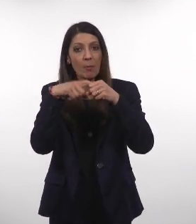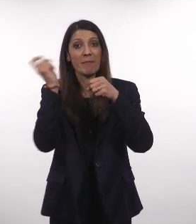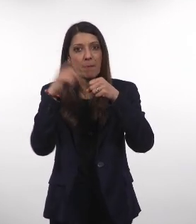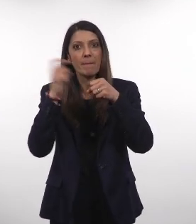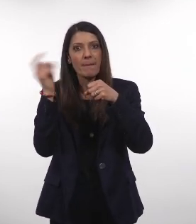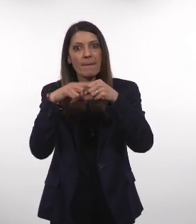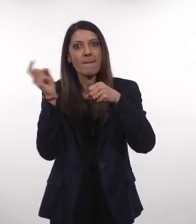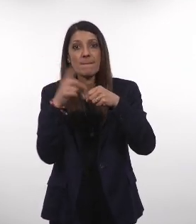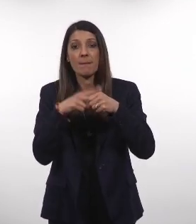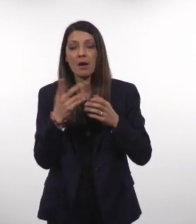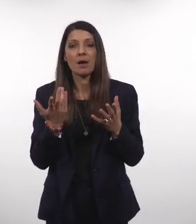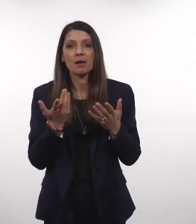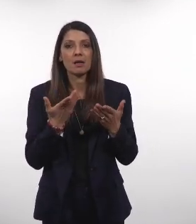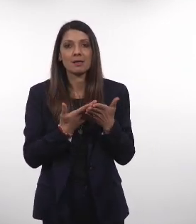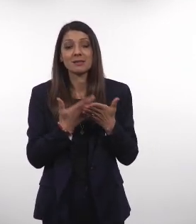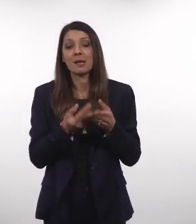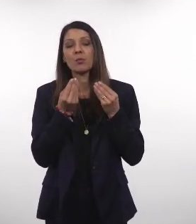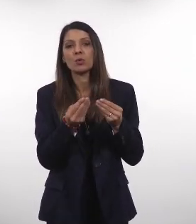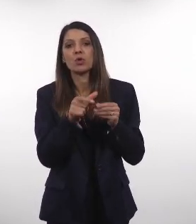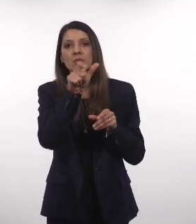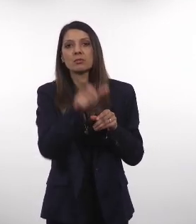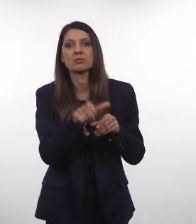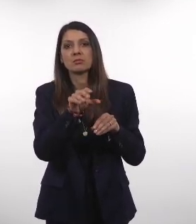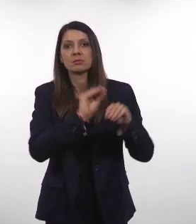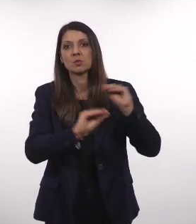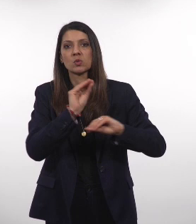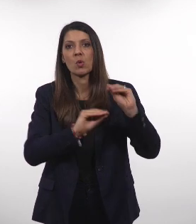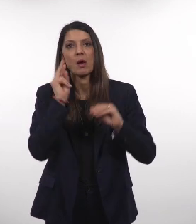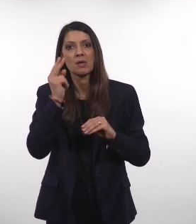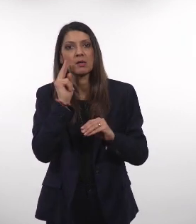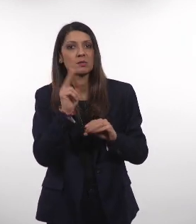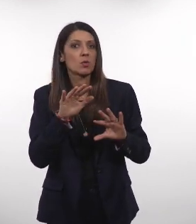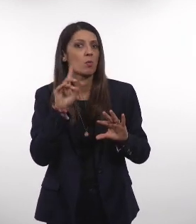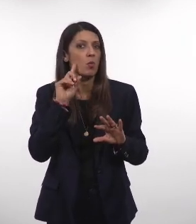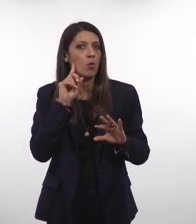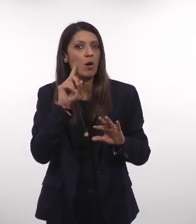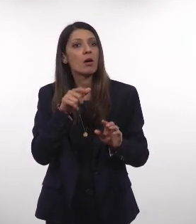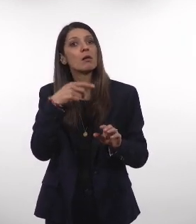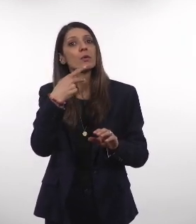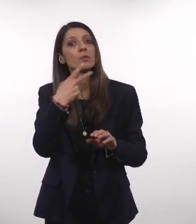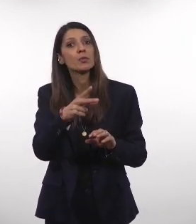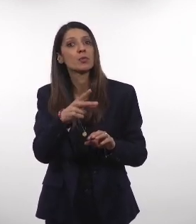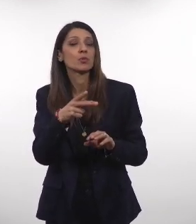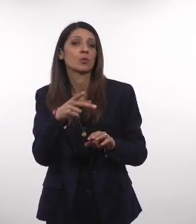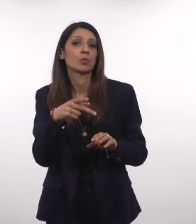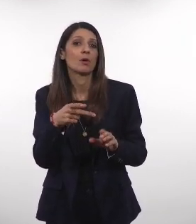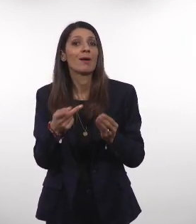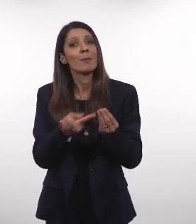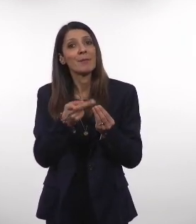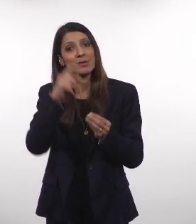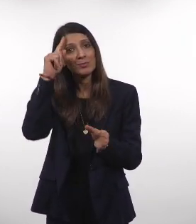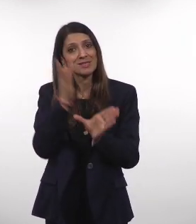donc, cette habituation aux soins a été faite à la demande de sa pédopsychiatre qui avait besoin de réaliser